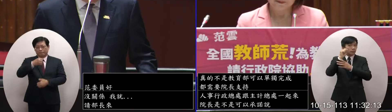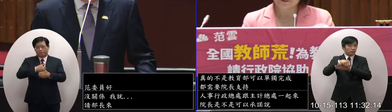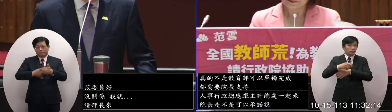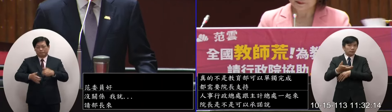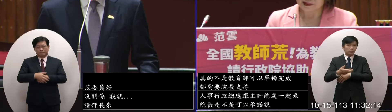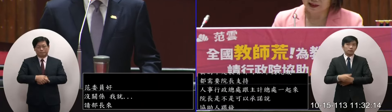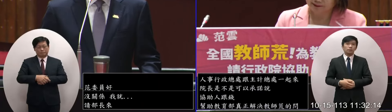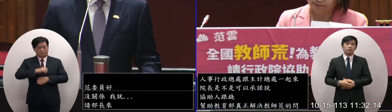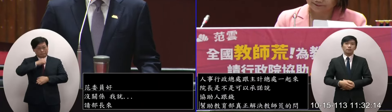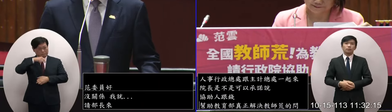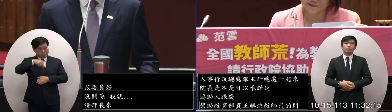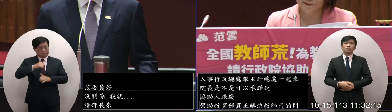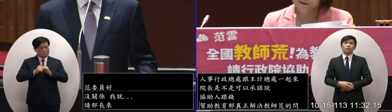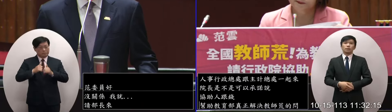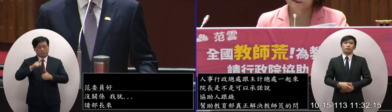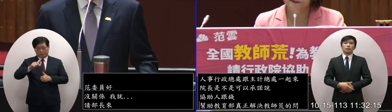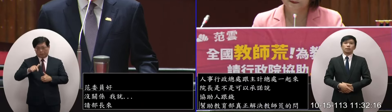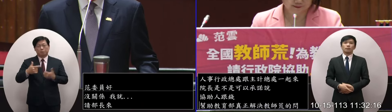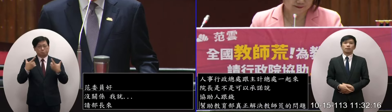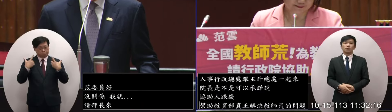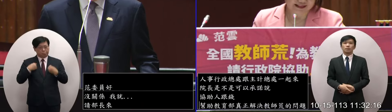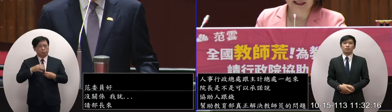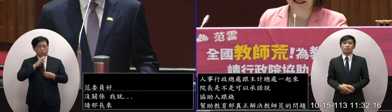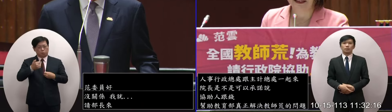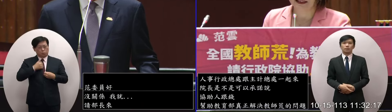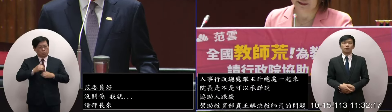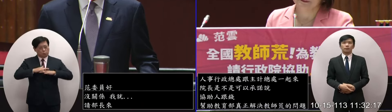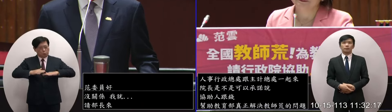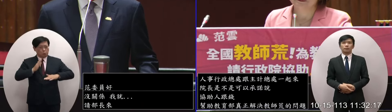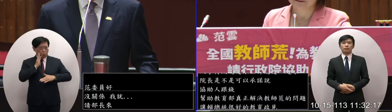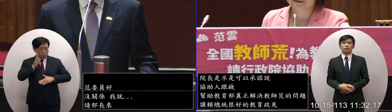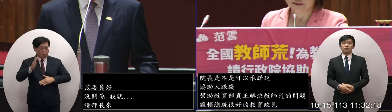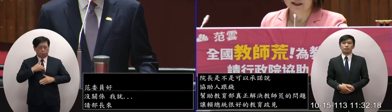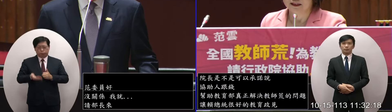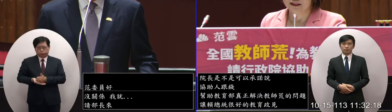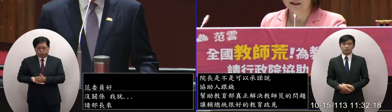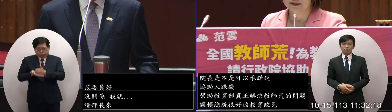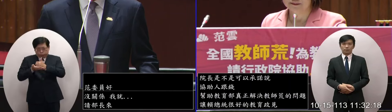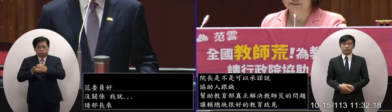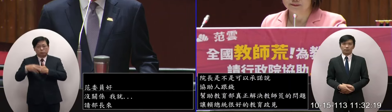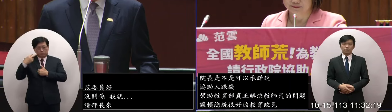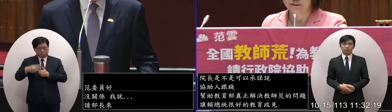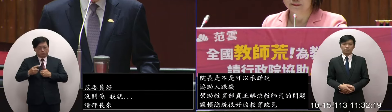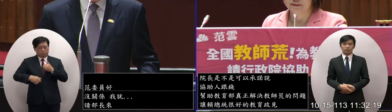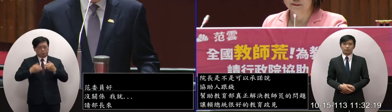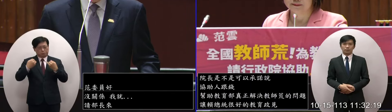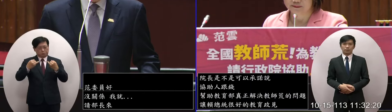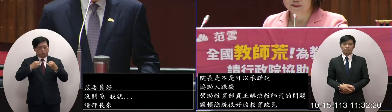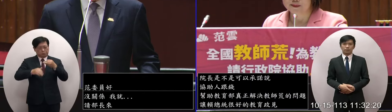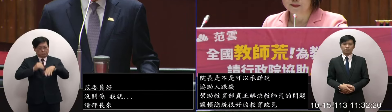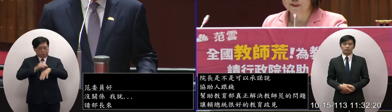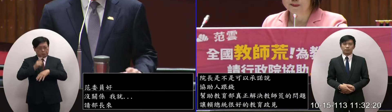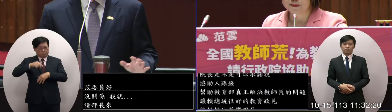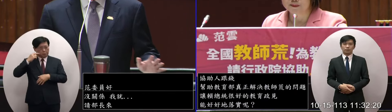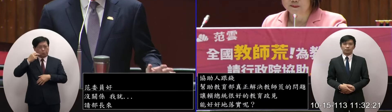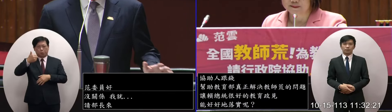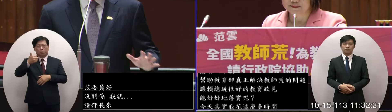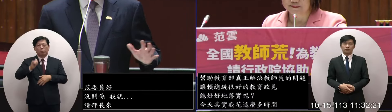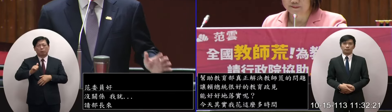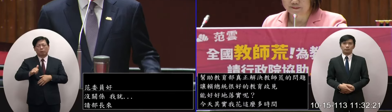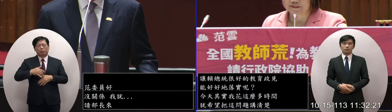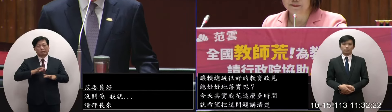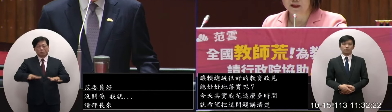谢委员。在台湾的社会，教师应该本来是一个稳定、受尊重而且有成就感的工作，但是经过这